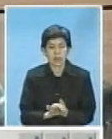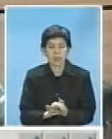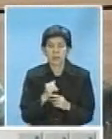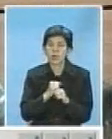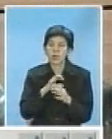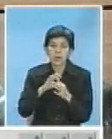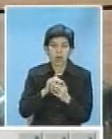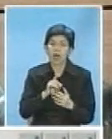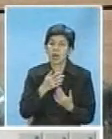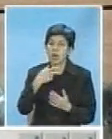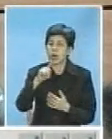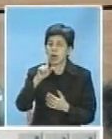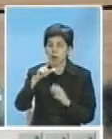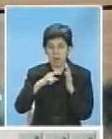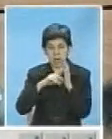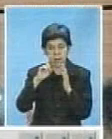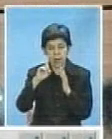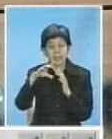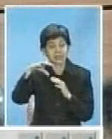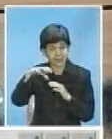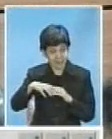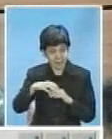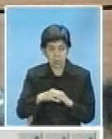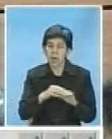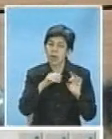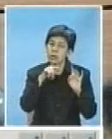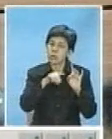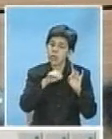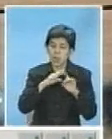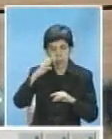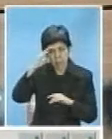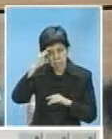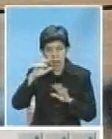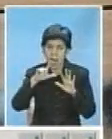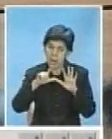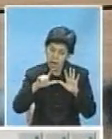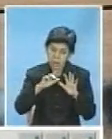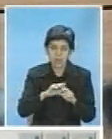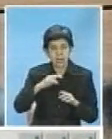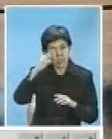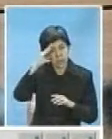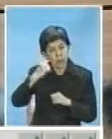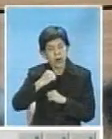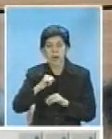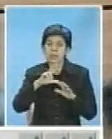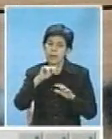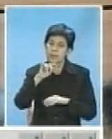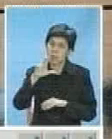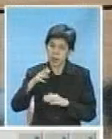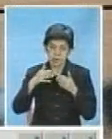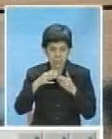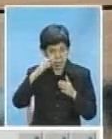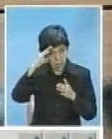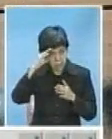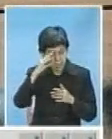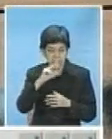ปลัด8.4 ล้านบาทอยู่กองบัญชาการกองทัพไทย5ล้านกองทัพบก30ล้านกองทัพเรือ10ล้